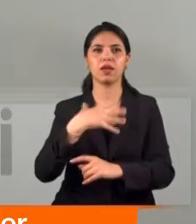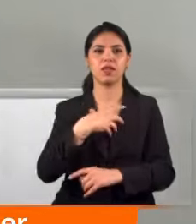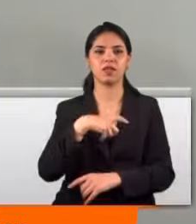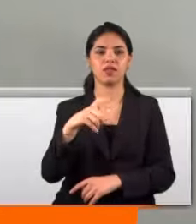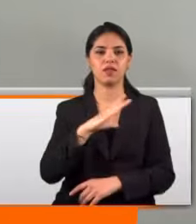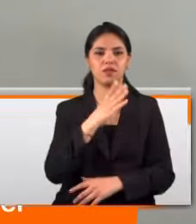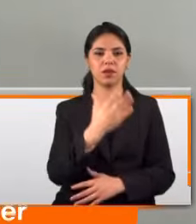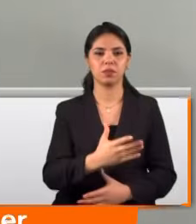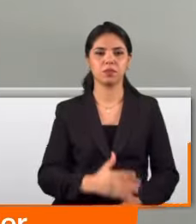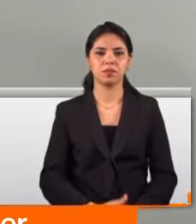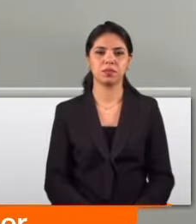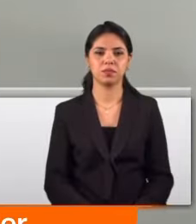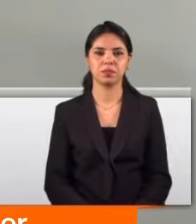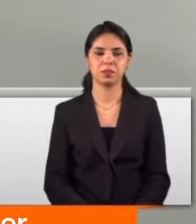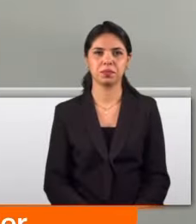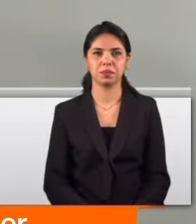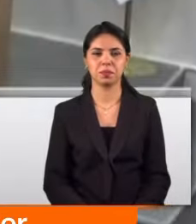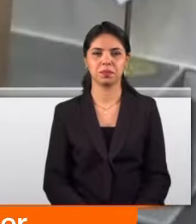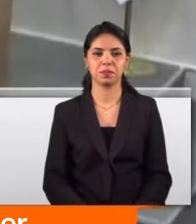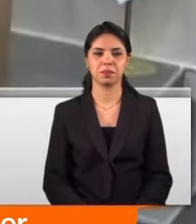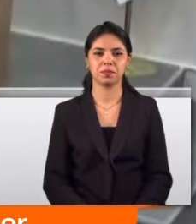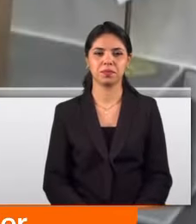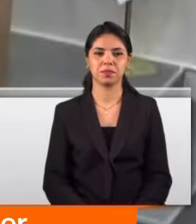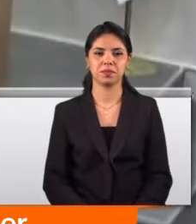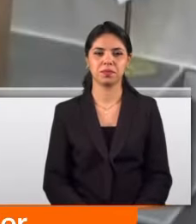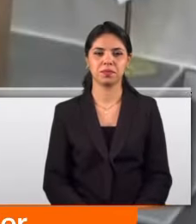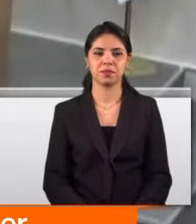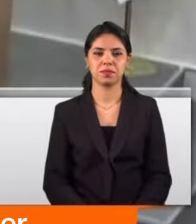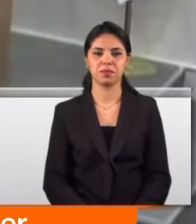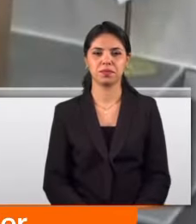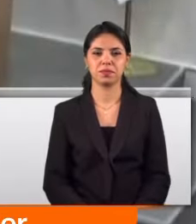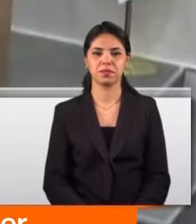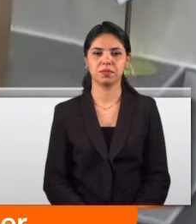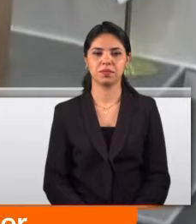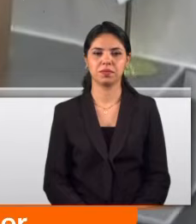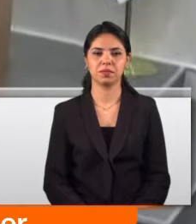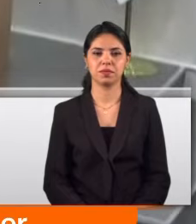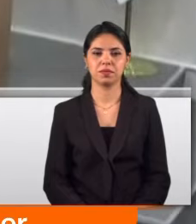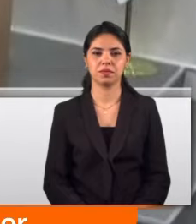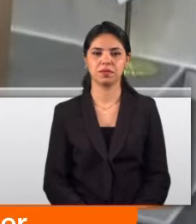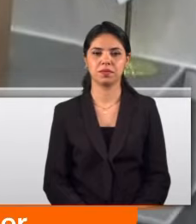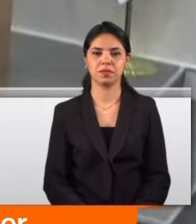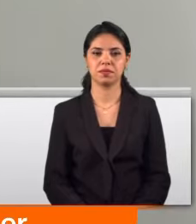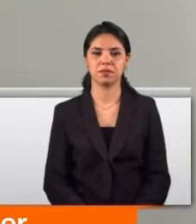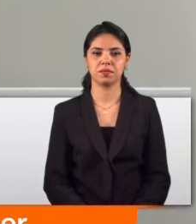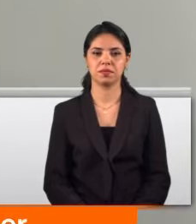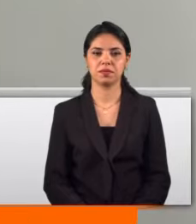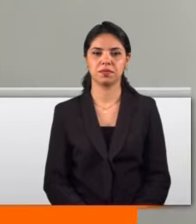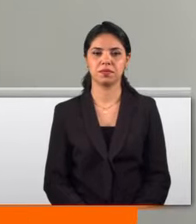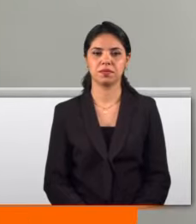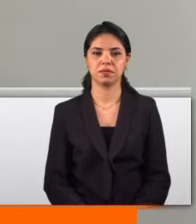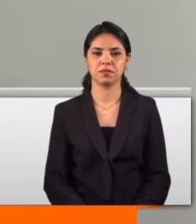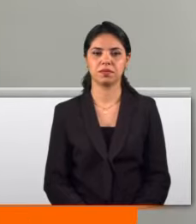Bu protestoyu yapmadan gelip bir sorsaydınız. Üzgünden alırken platformda konuşmak için sıkıntınıza geldiniz. Ben